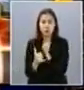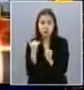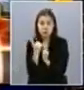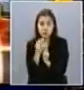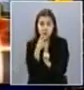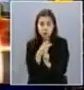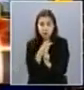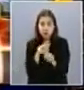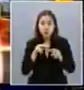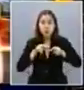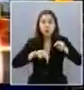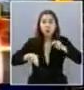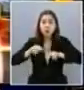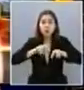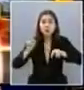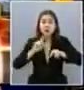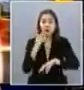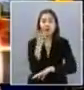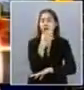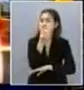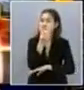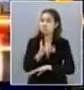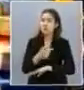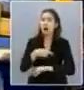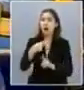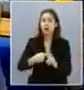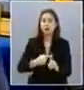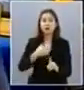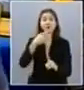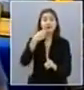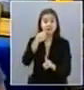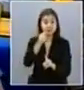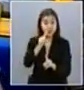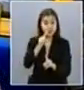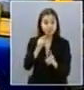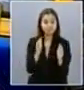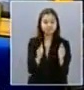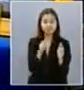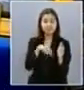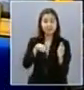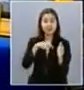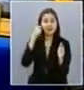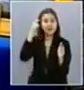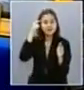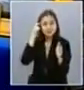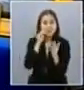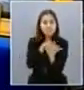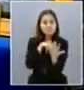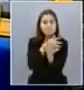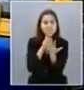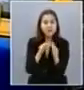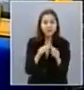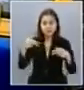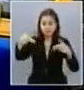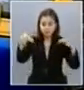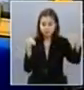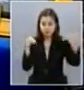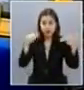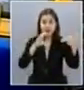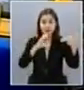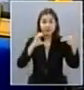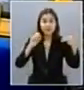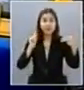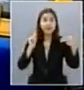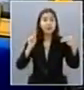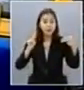นไร้ที่พึ่งและคนขอทานภายในเดือนพฤศจิกายนเราจะเห็นพื้นที่แห่งนี้มีแสงสว่างรั้วรอบและกล้อง CCTV รวมถึงบ้าน